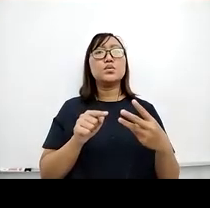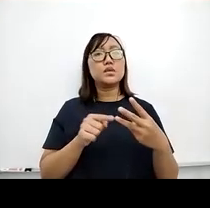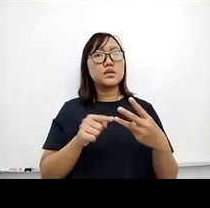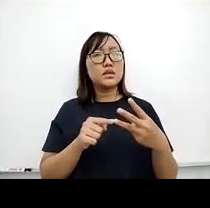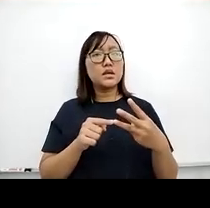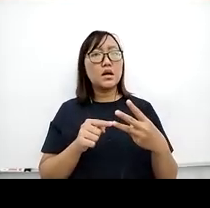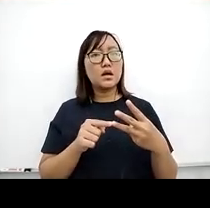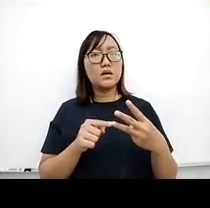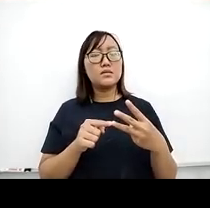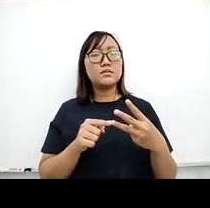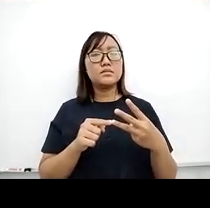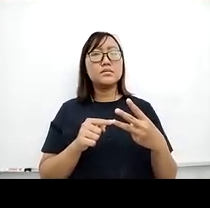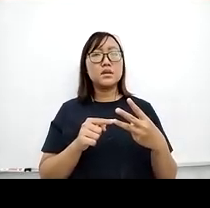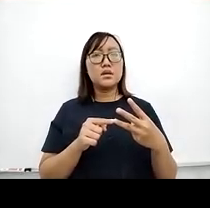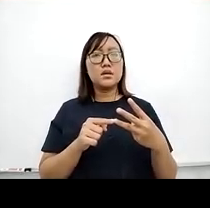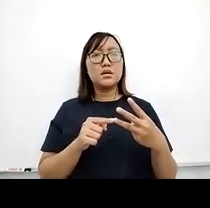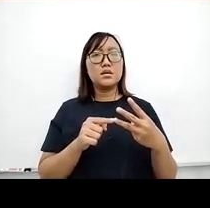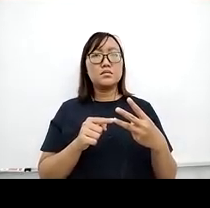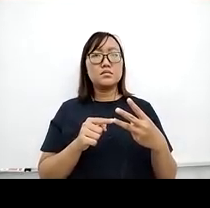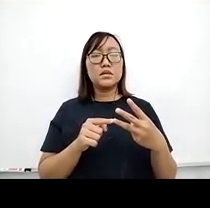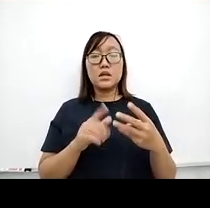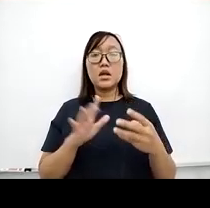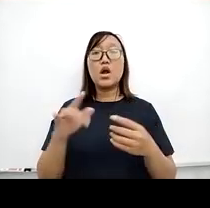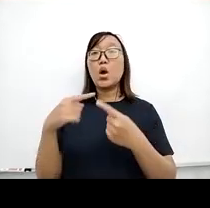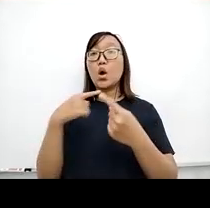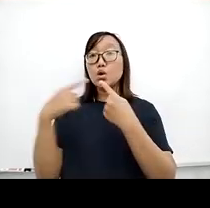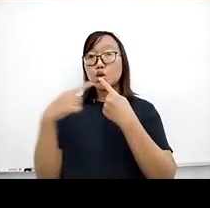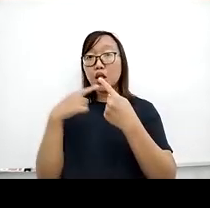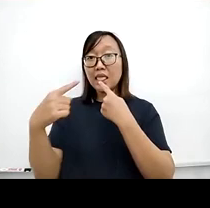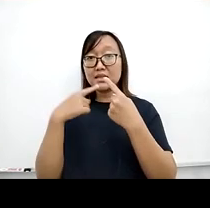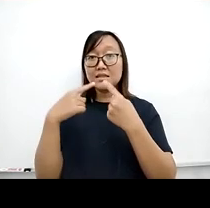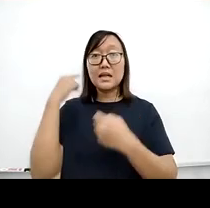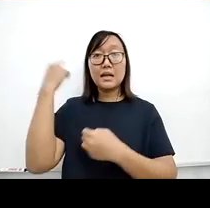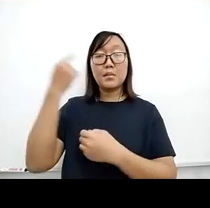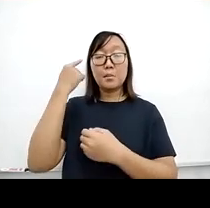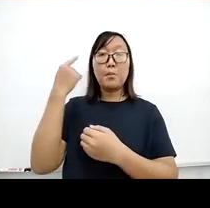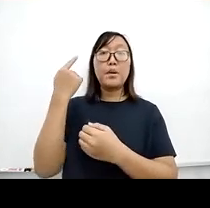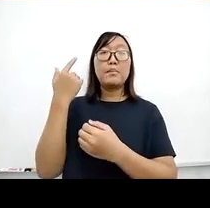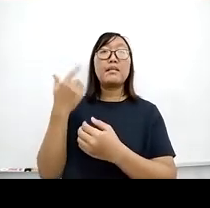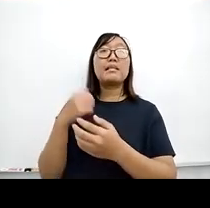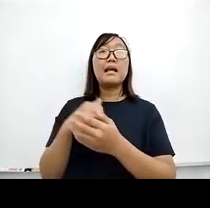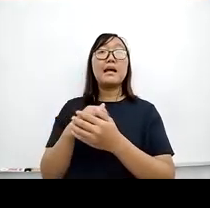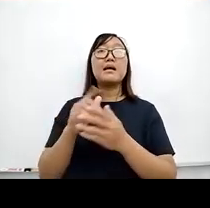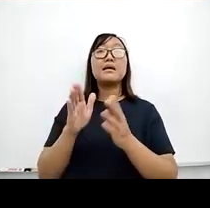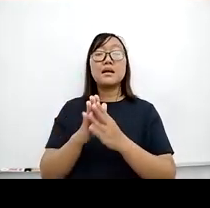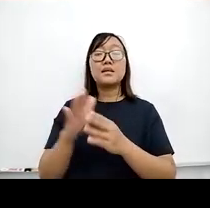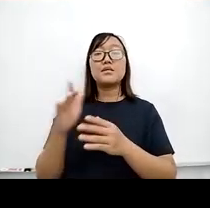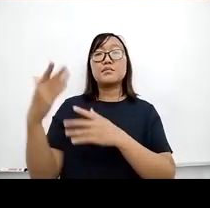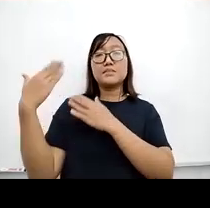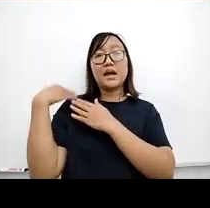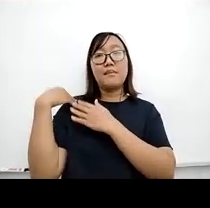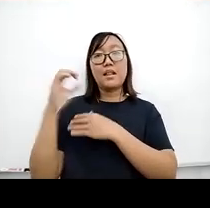disusun dengan consultants konsultasi intensif dengan lembaga pemerintah dan para pemangku kepentingan lainnya